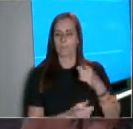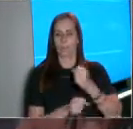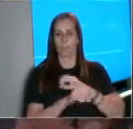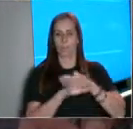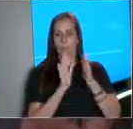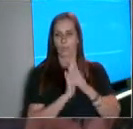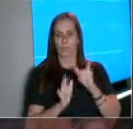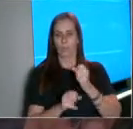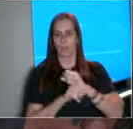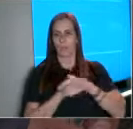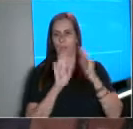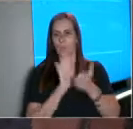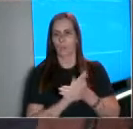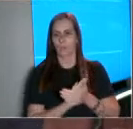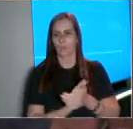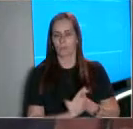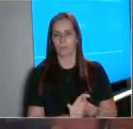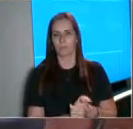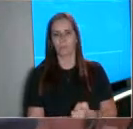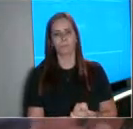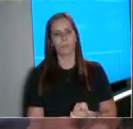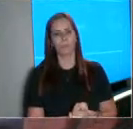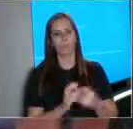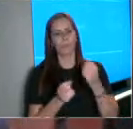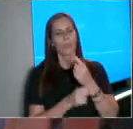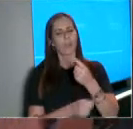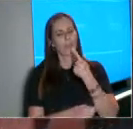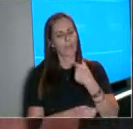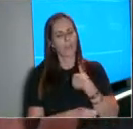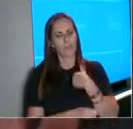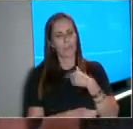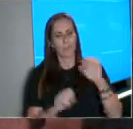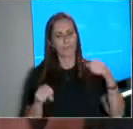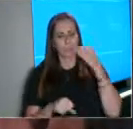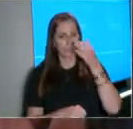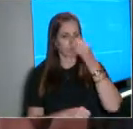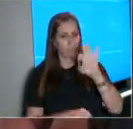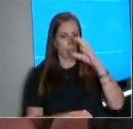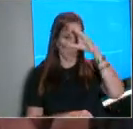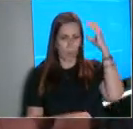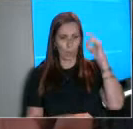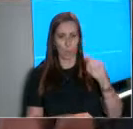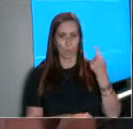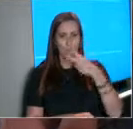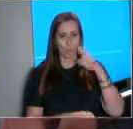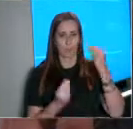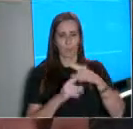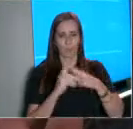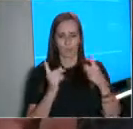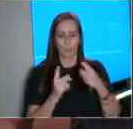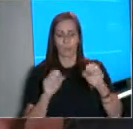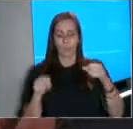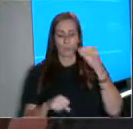אתה אומר. אני אומר צריך הכל. הבנתי. אוקיי, אתם שוחררתם מהצבא. בואו תגידו לי, טראמפ זנח את הקורדים בניגוד להבטחתו.